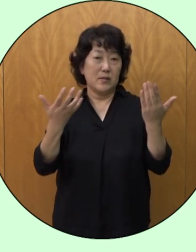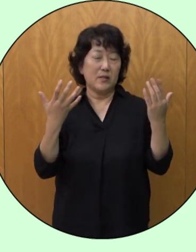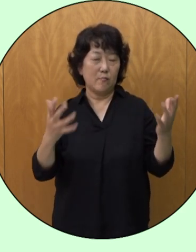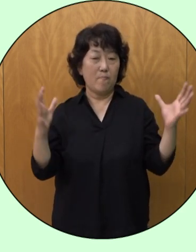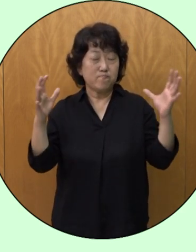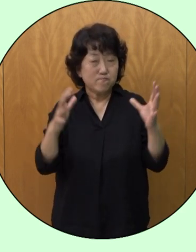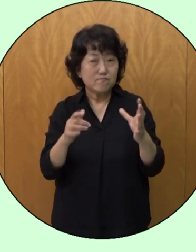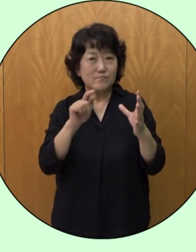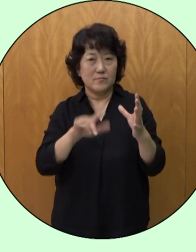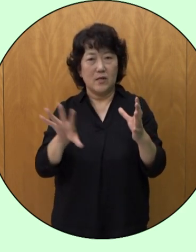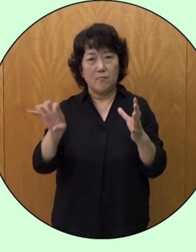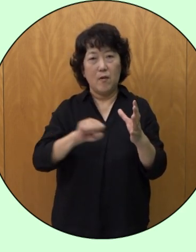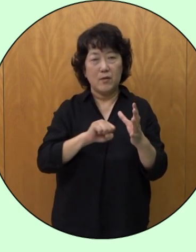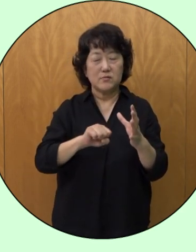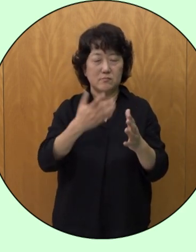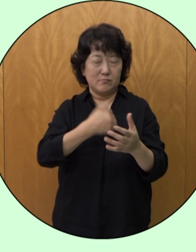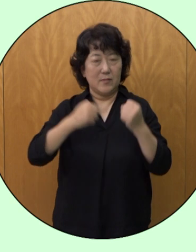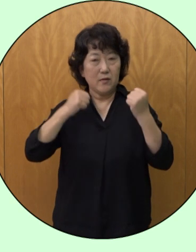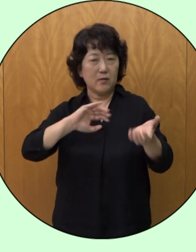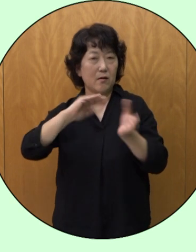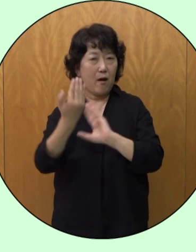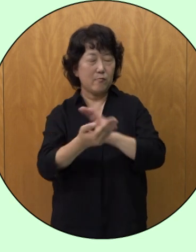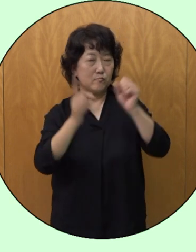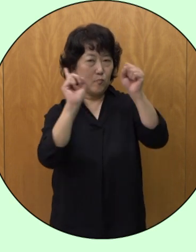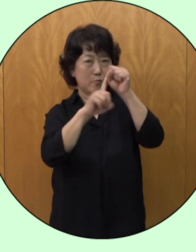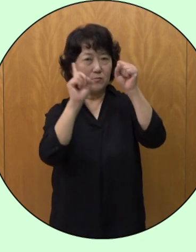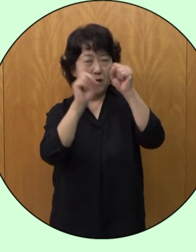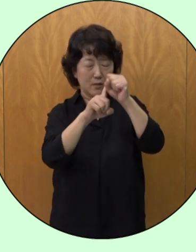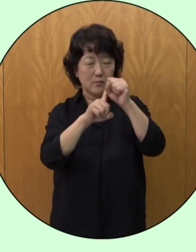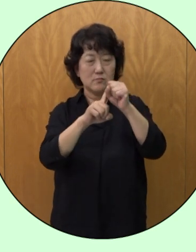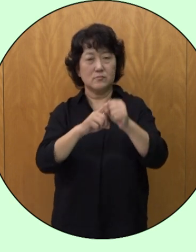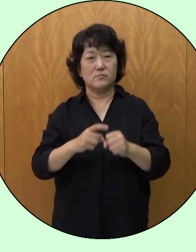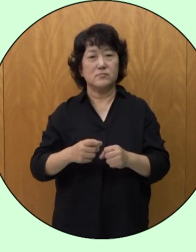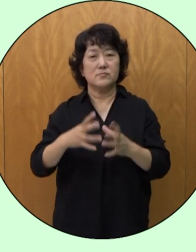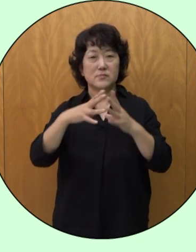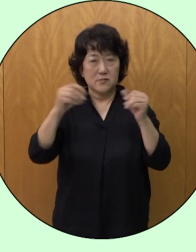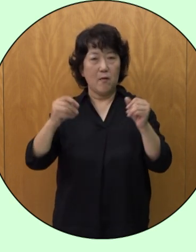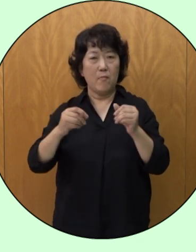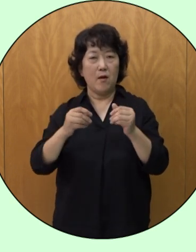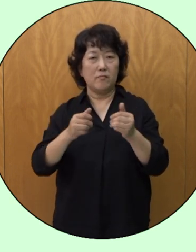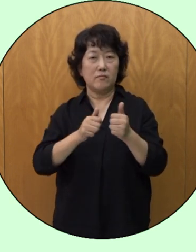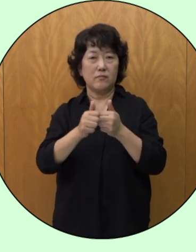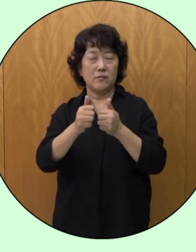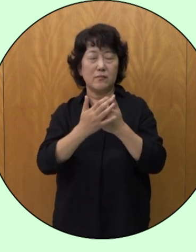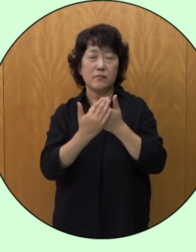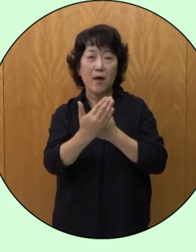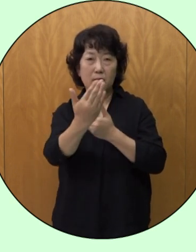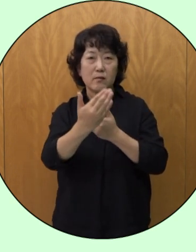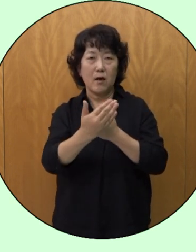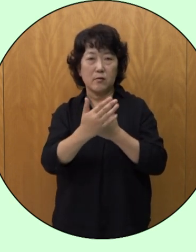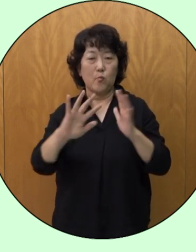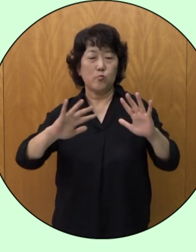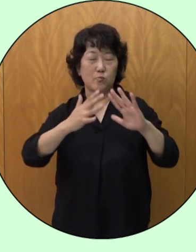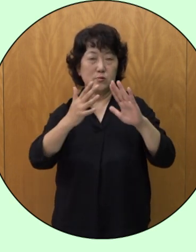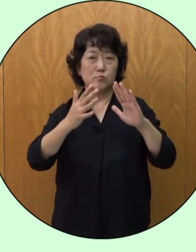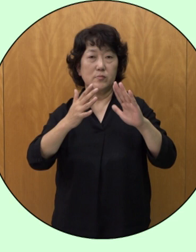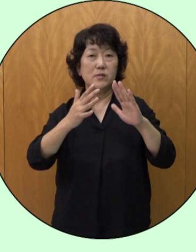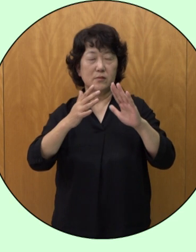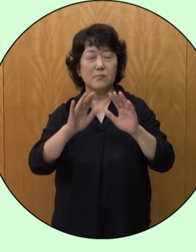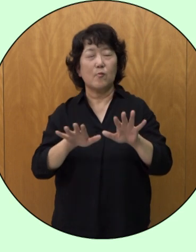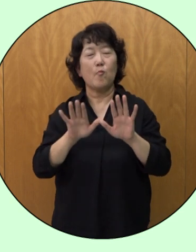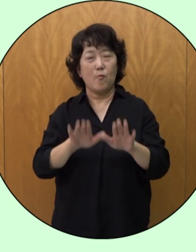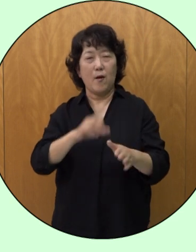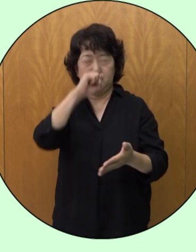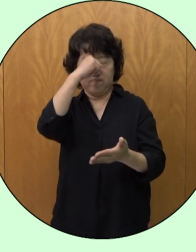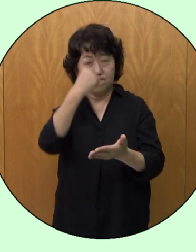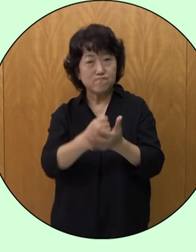創造、今治市の活性化を目的にジャパンオープンの開催誘致に取り組み、この度